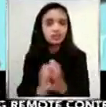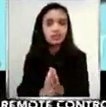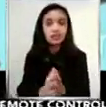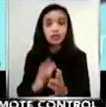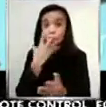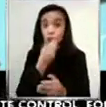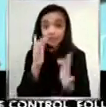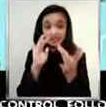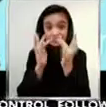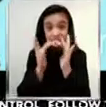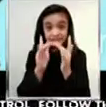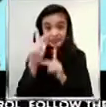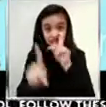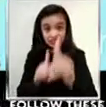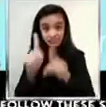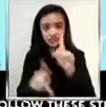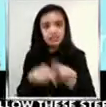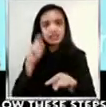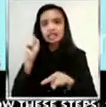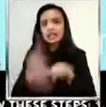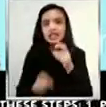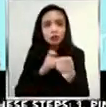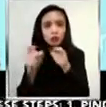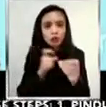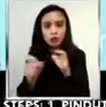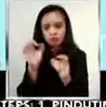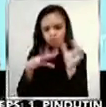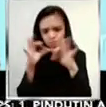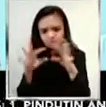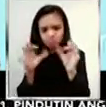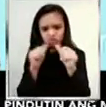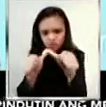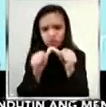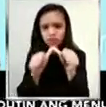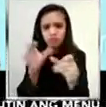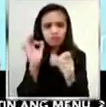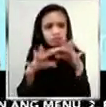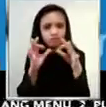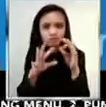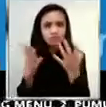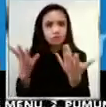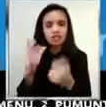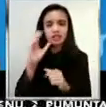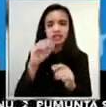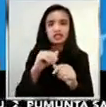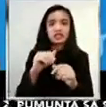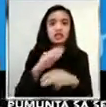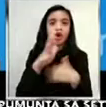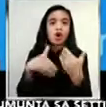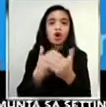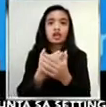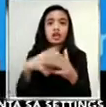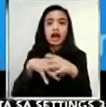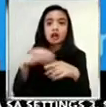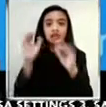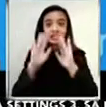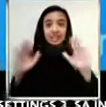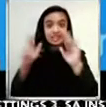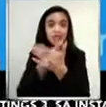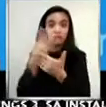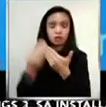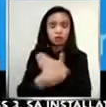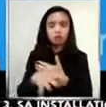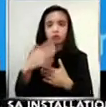netizens hindi nakapagpigil sa pagkomento sa guesting ni DJ Luño sa All Out Sundays kahapon. Swabe,